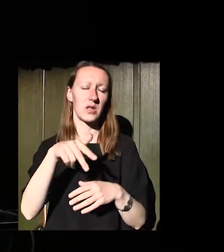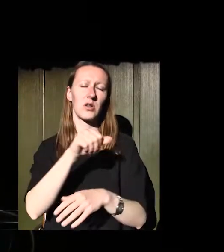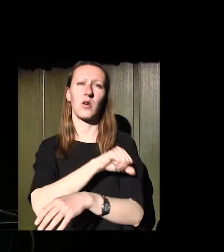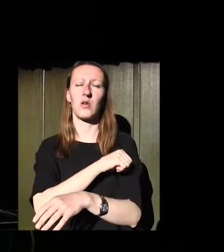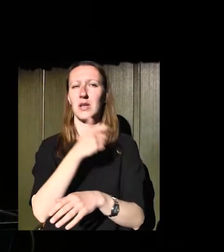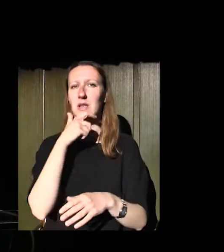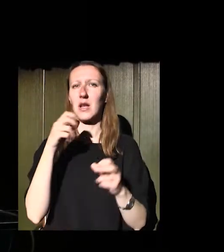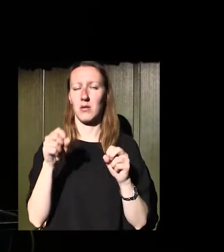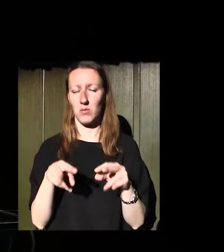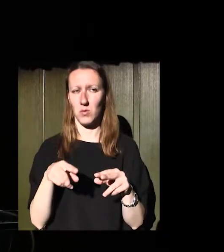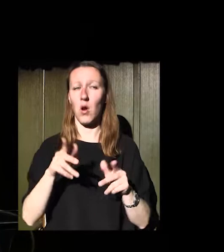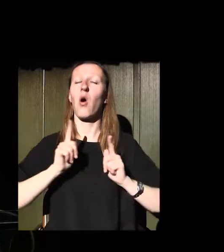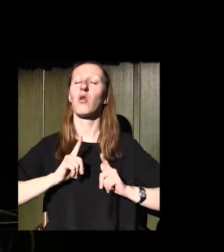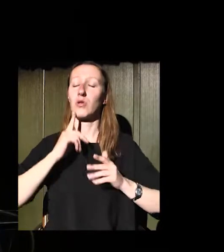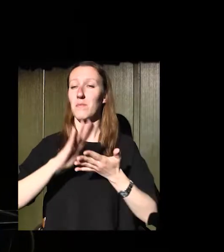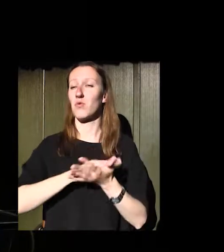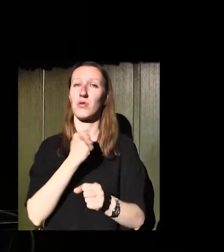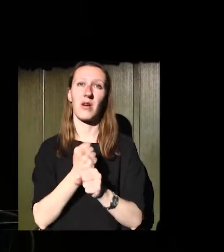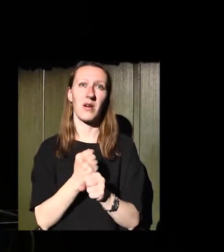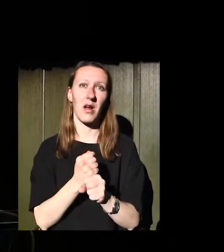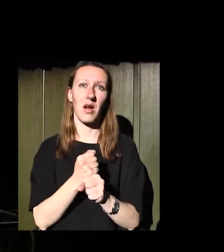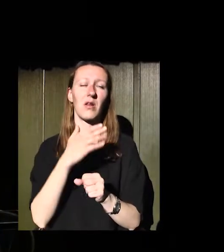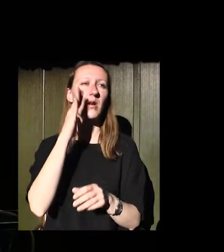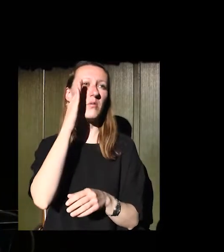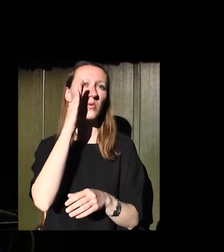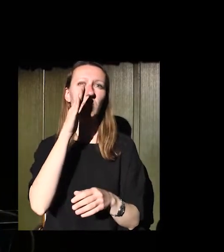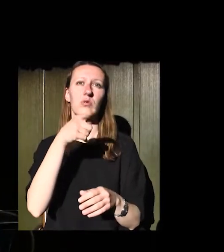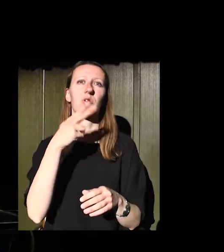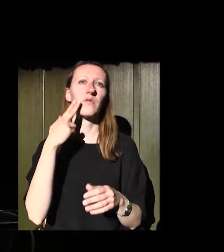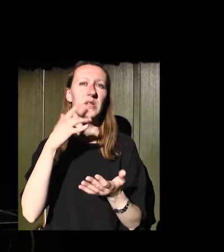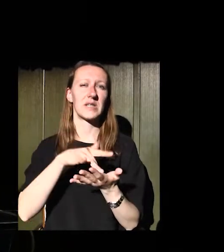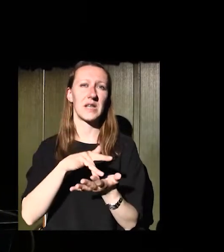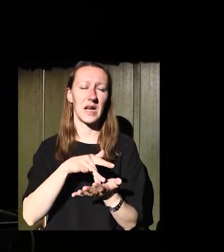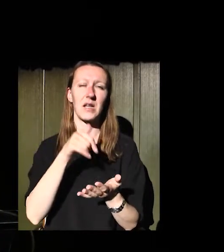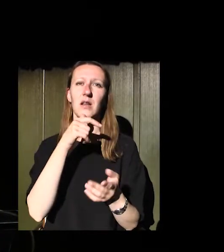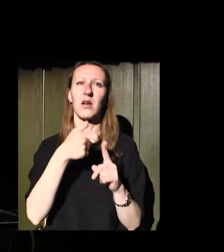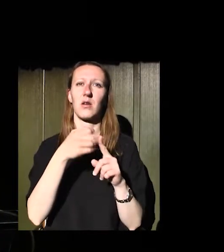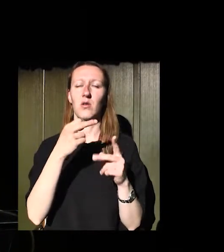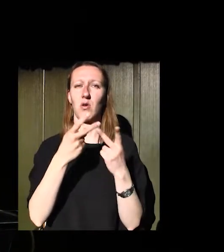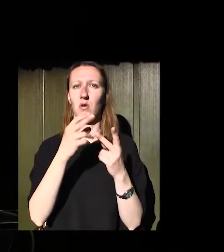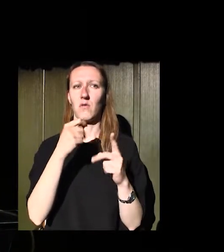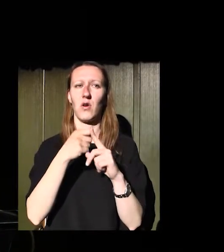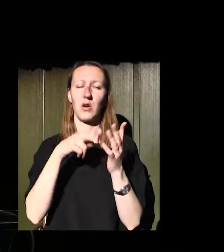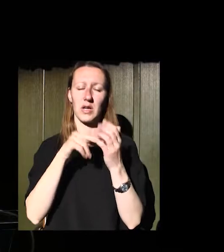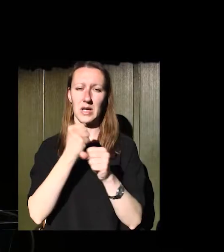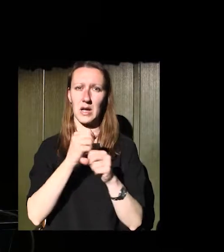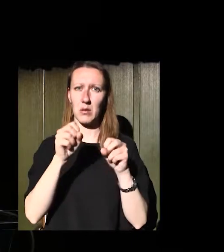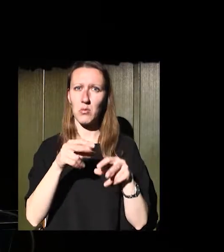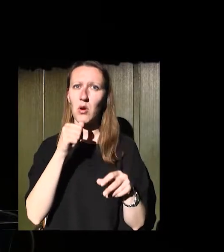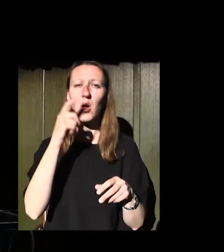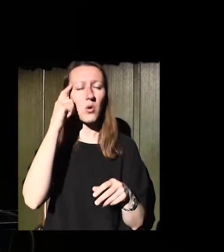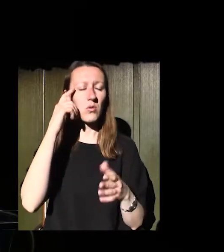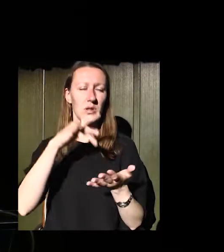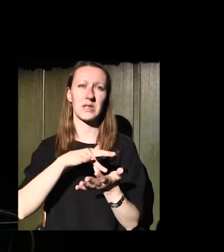3000-ljetne Pule. Očekuje nas i početak radova na budućem poduzetničkom centru Coworking Pula i